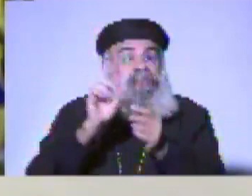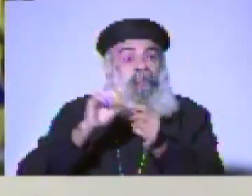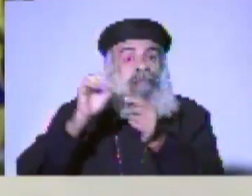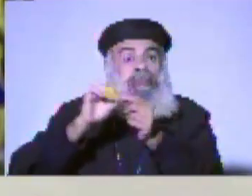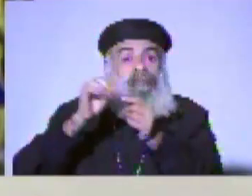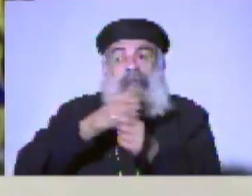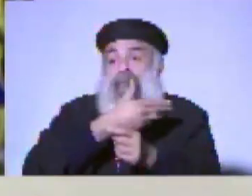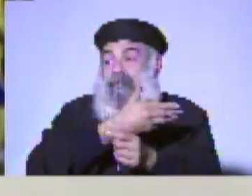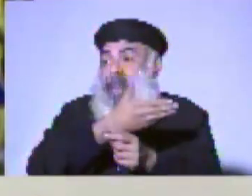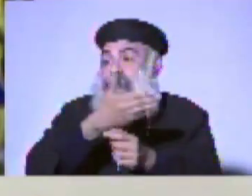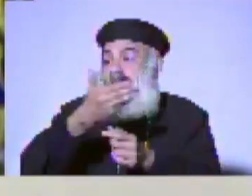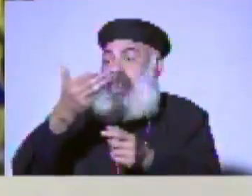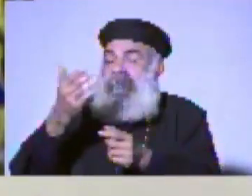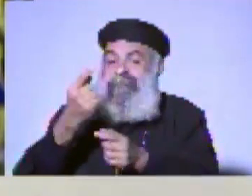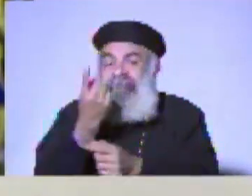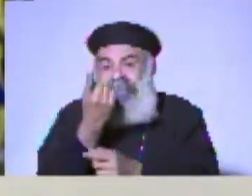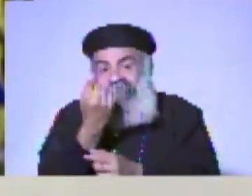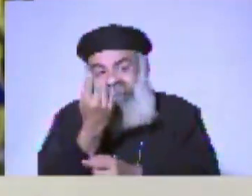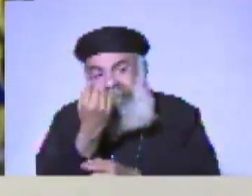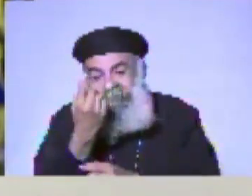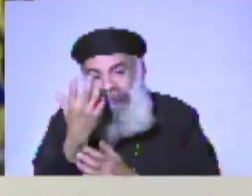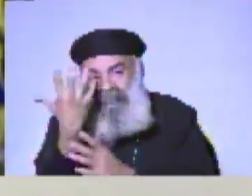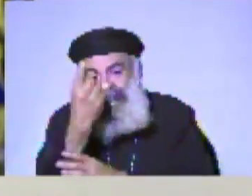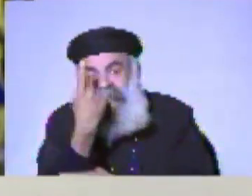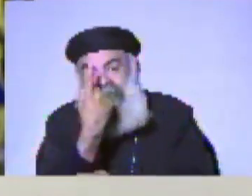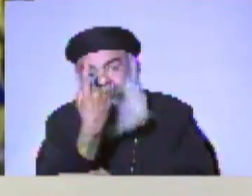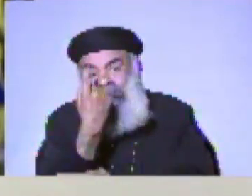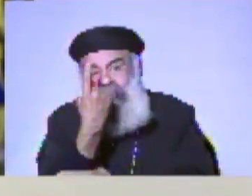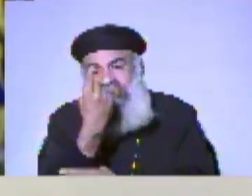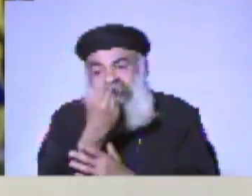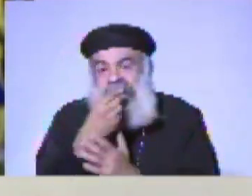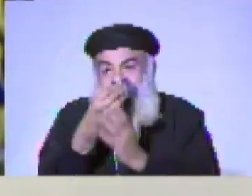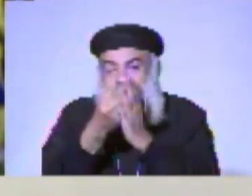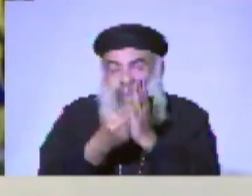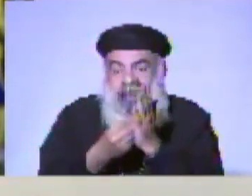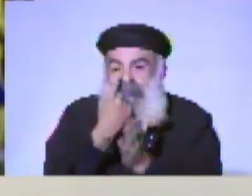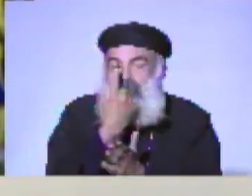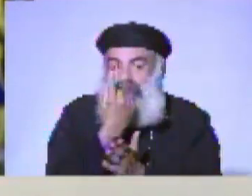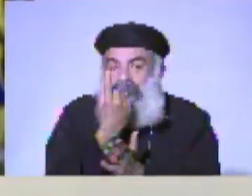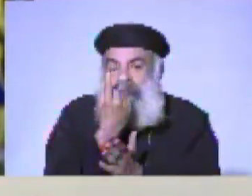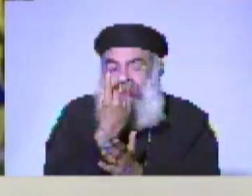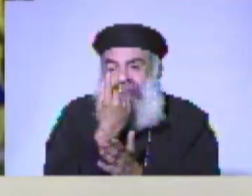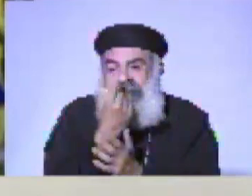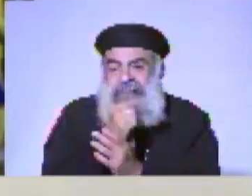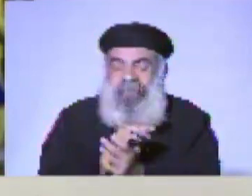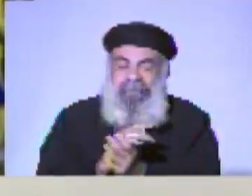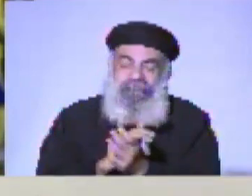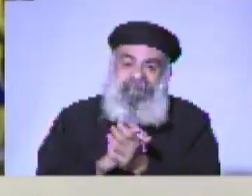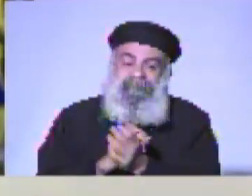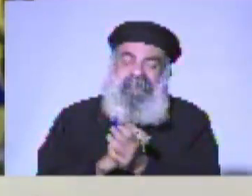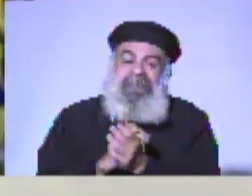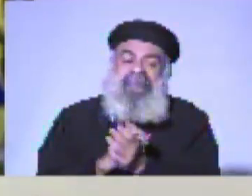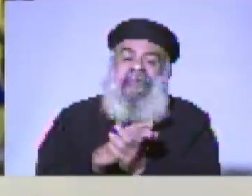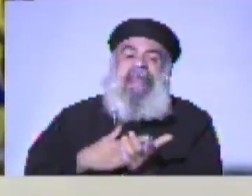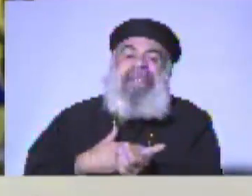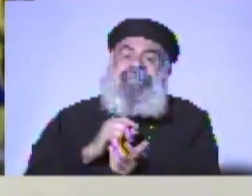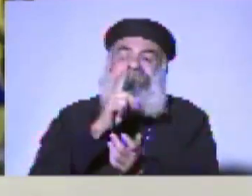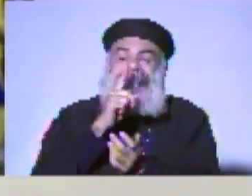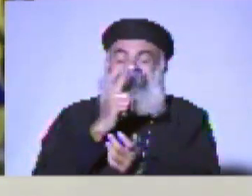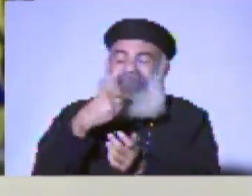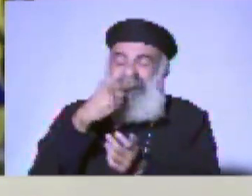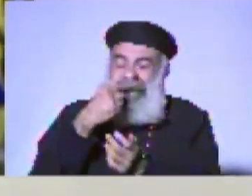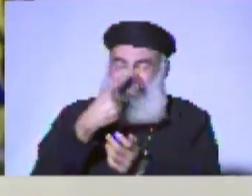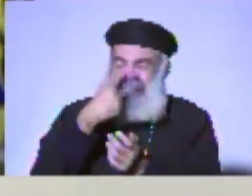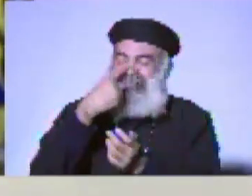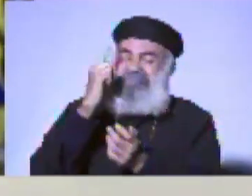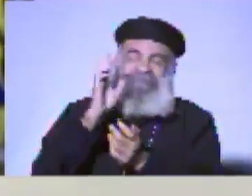دي ناقص لك شجره غرس واحد نهايتنا ان اكل منه فدي اشاره الى ان ادم تزمر